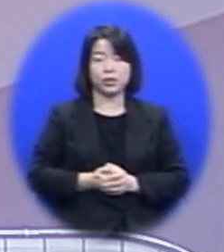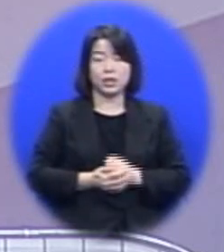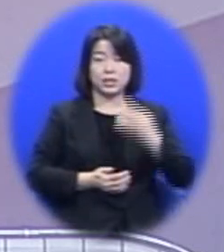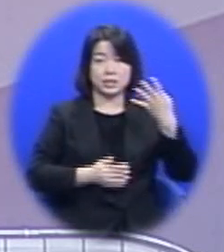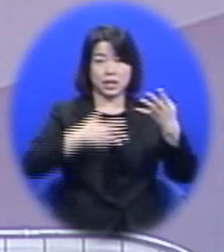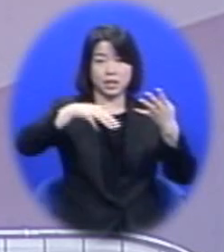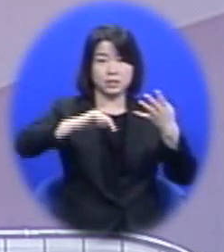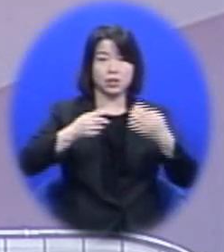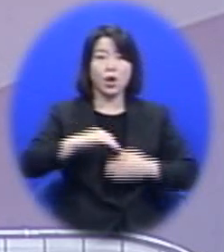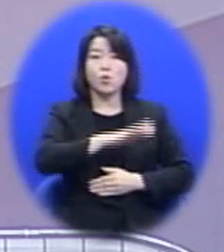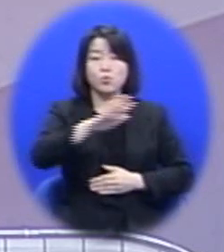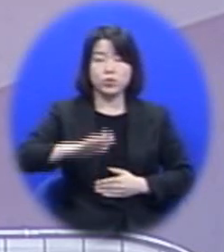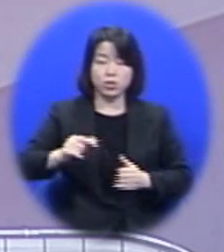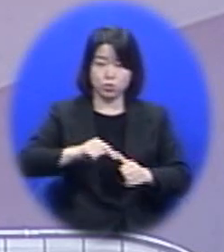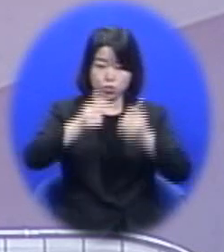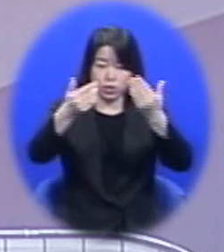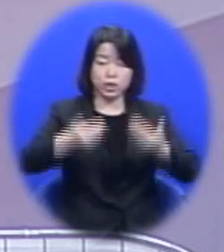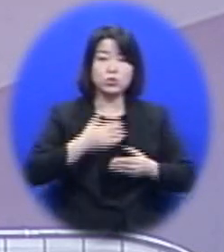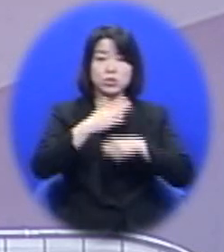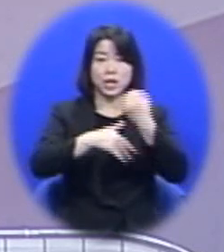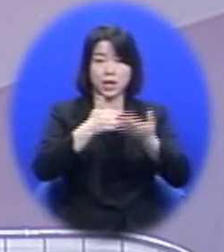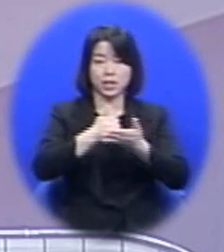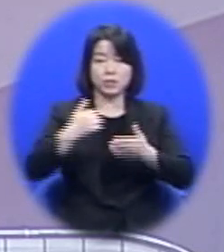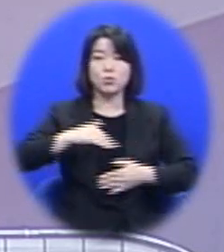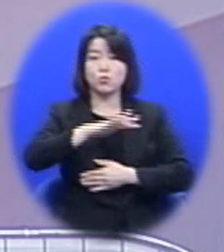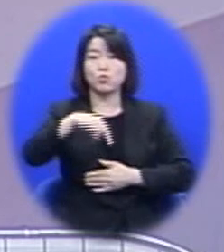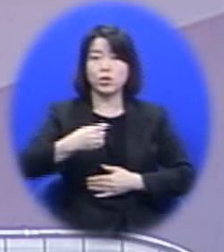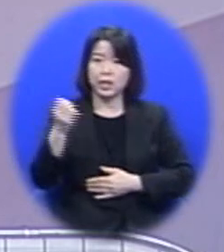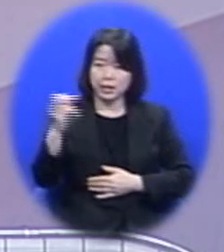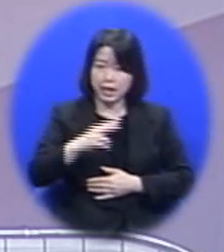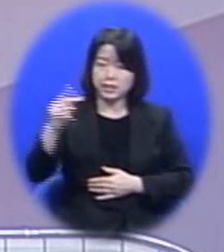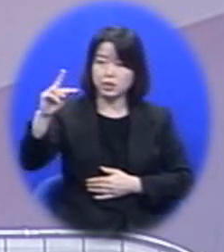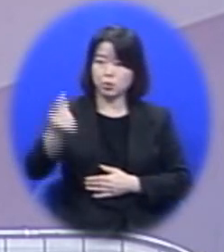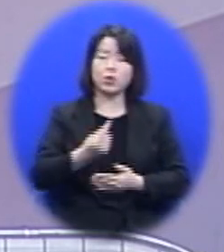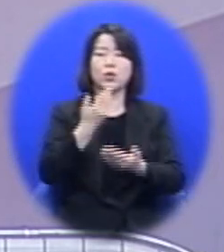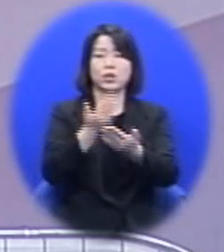4절에 우리를 구원해 주신 하나님, 우리에게 다시 돌아와 주십시오.